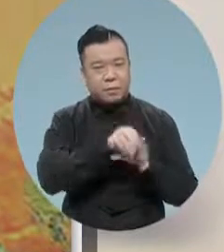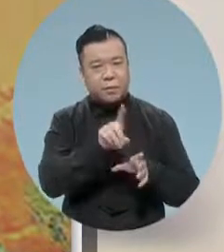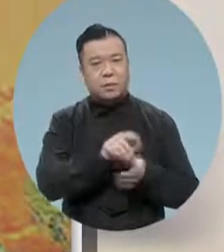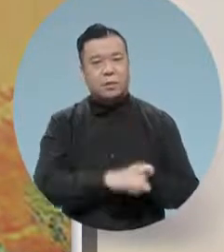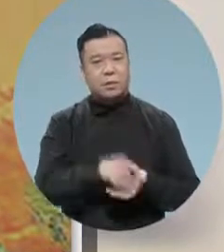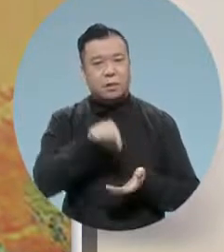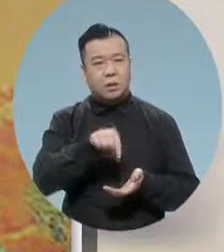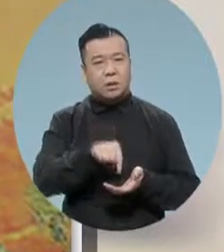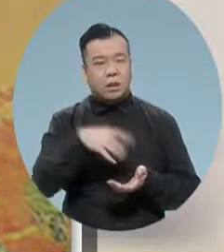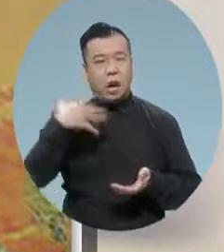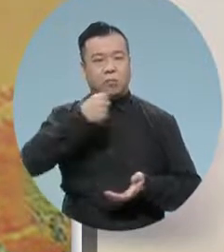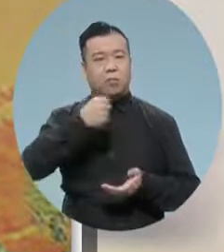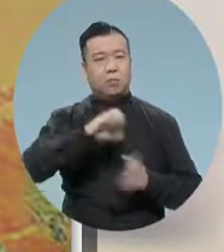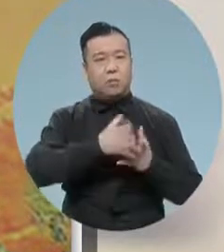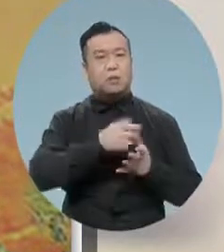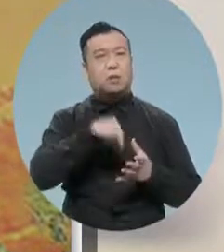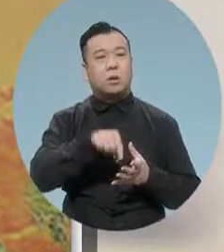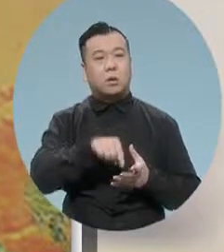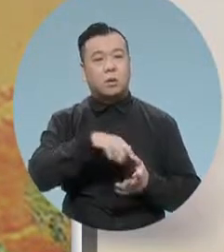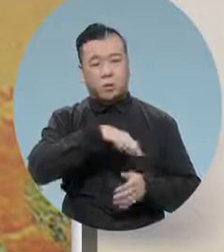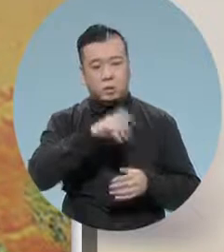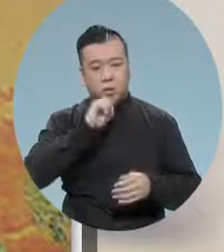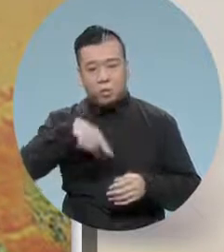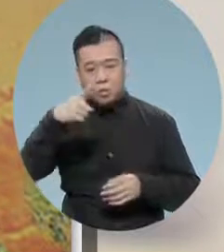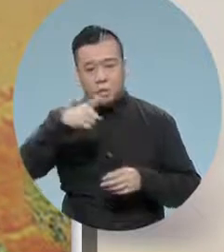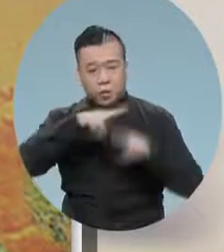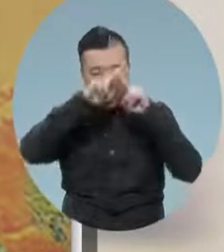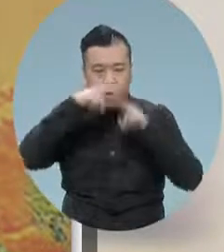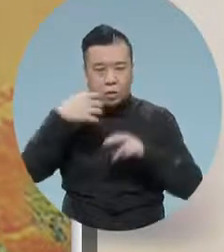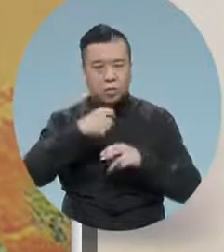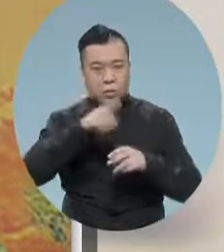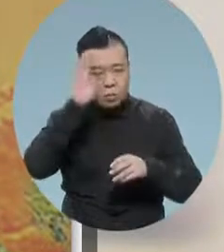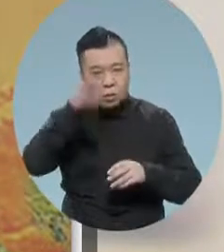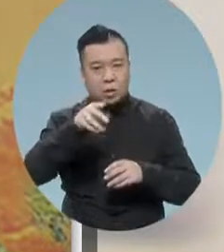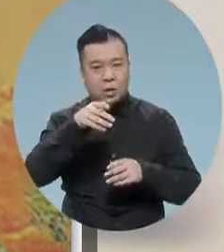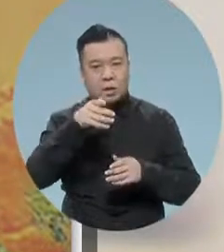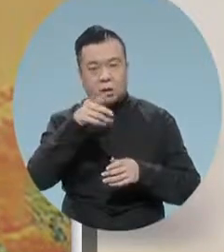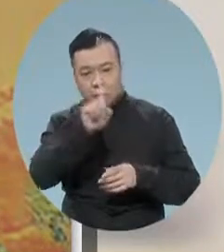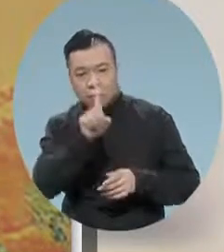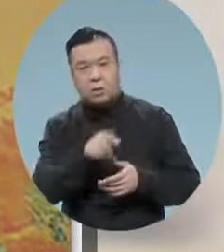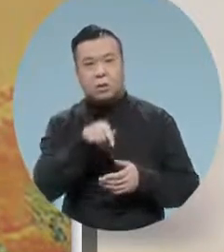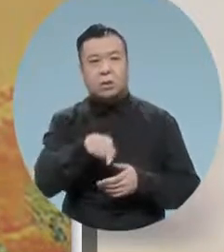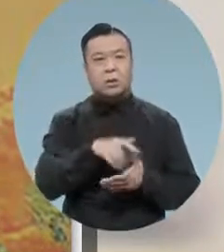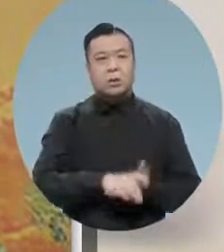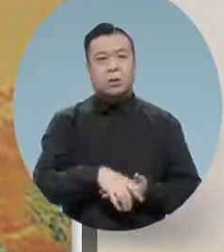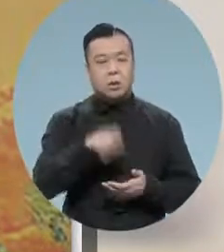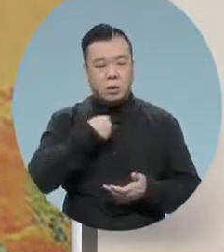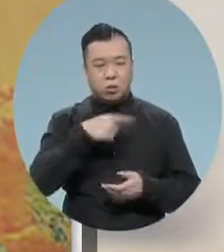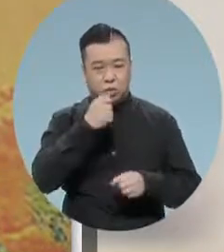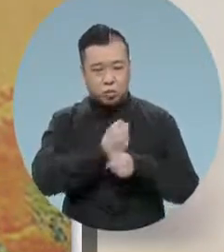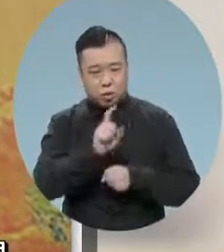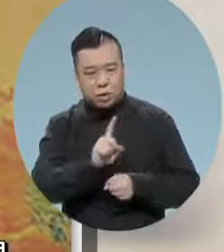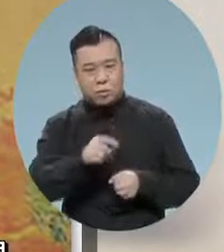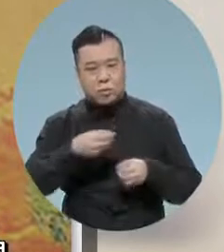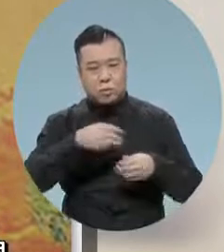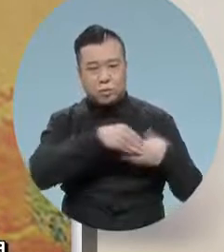到啊，我这个执政党，即是中国共产党或者任何共产党，他对于国家未来的 vision 是怎样，他应该扮演一个怎样的角